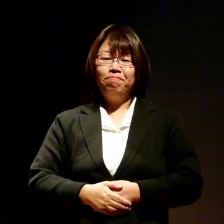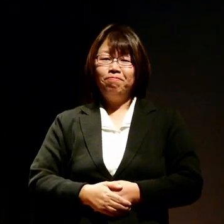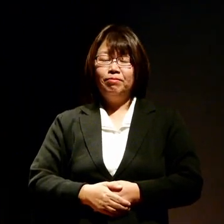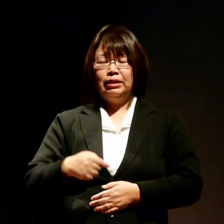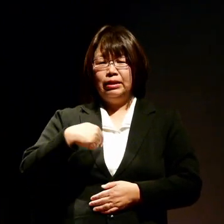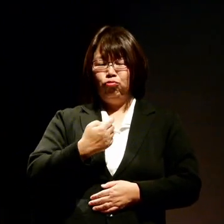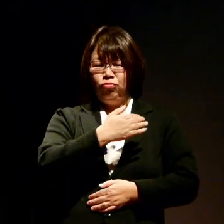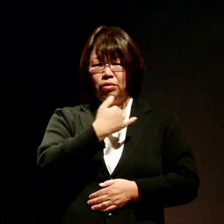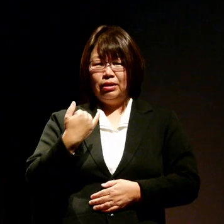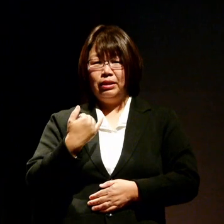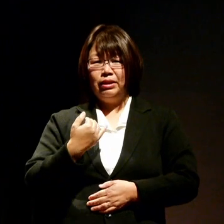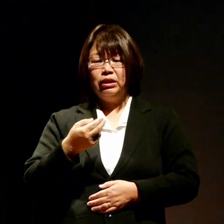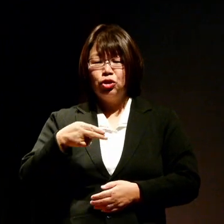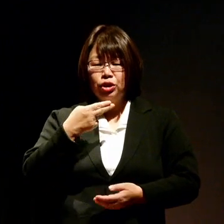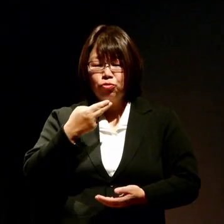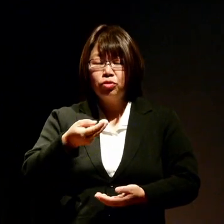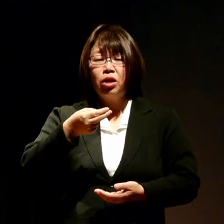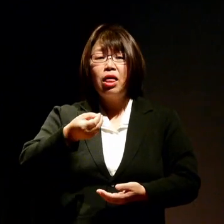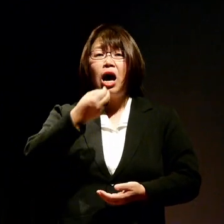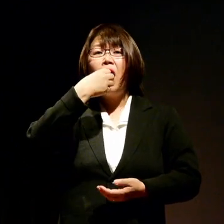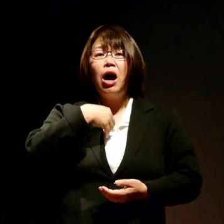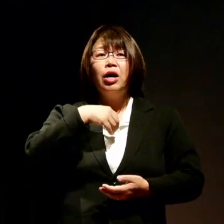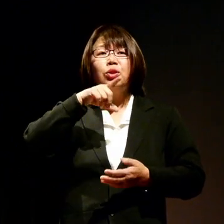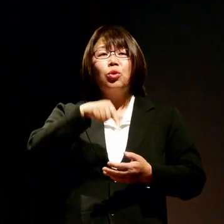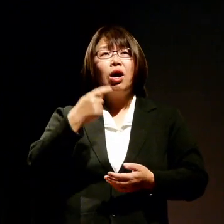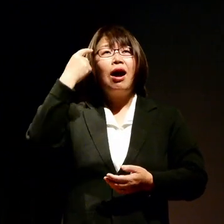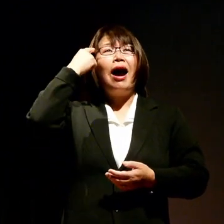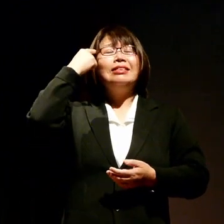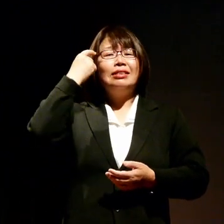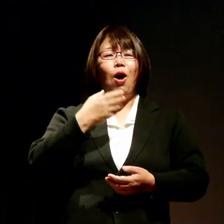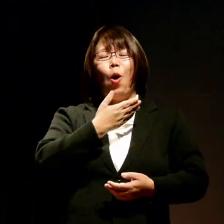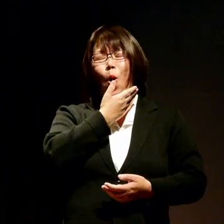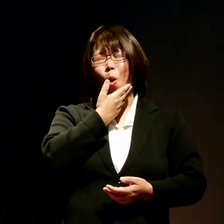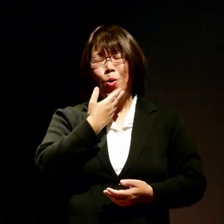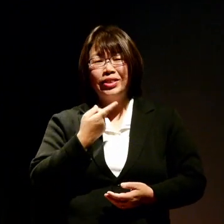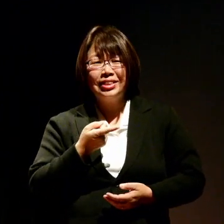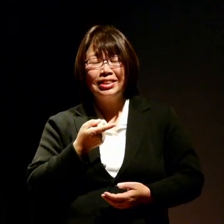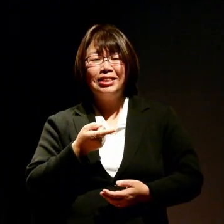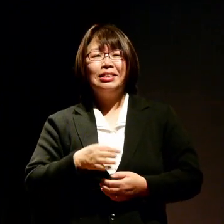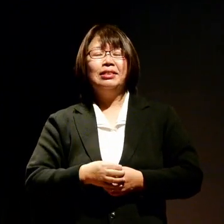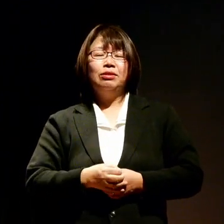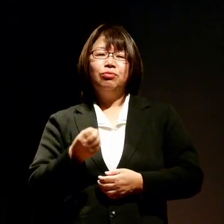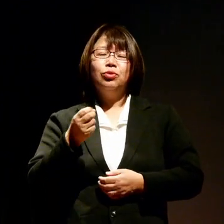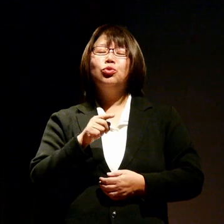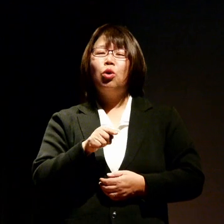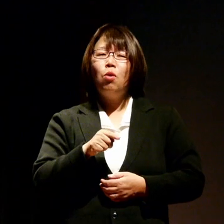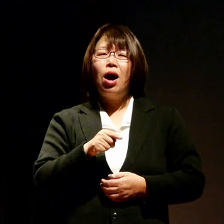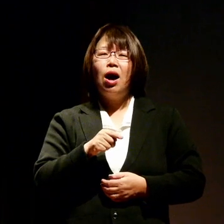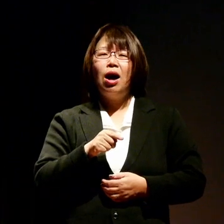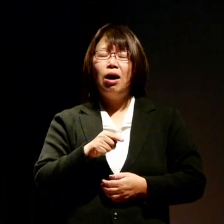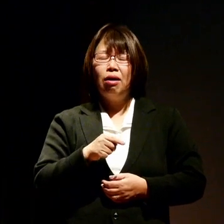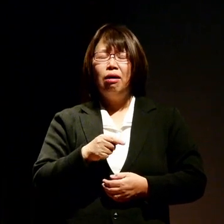自分たちが口から食べたもの、その時に感じるおいしい、それは重度の摂